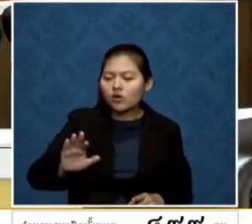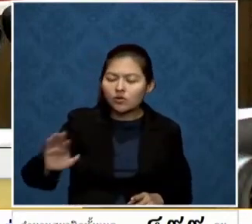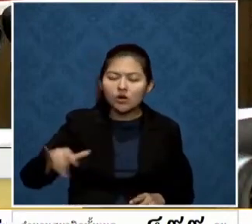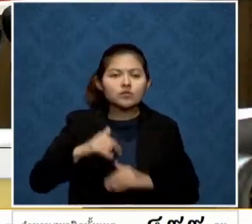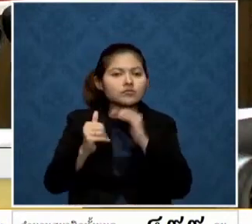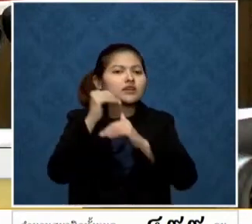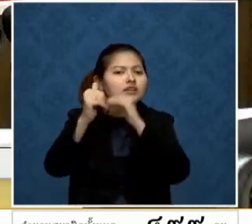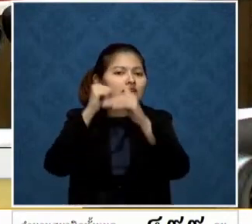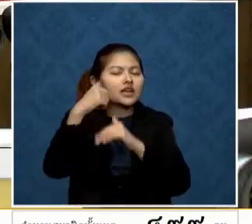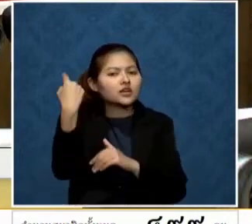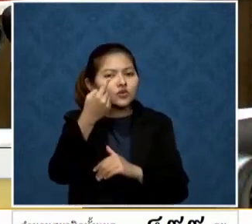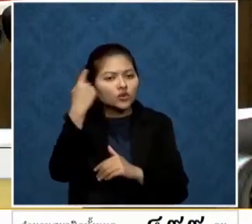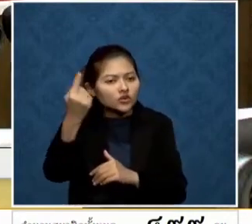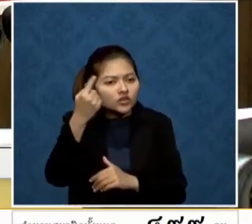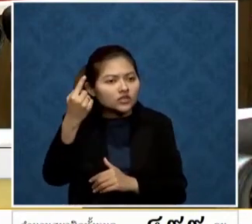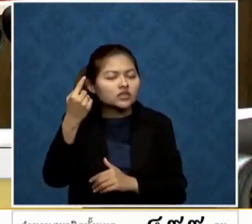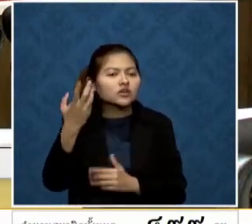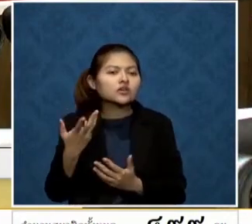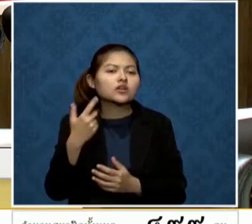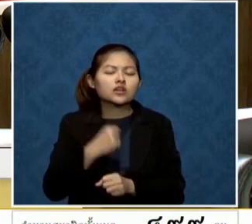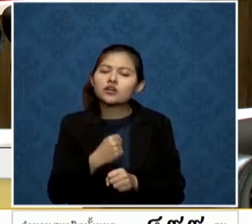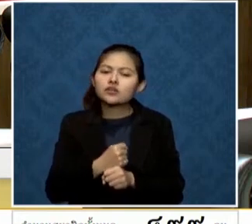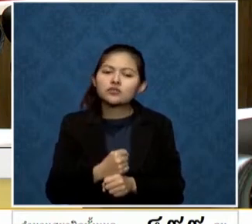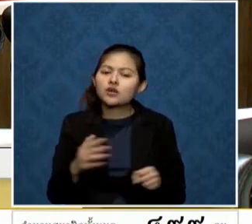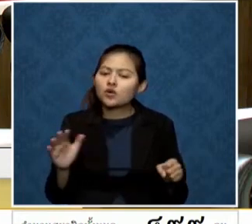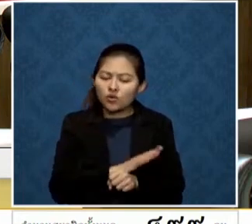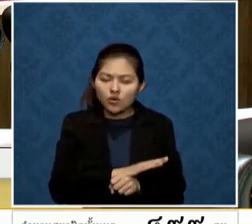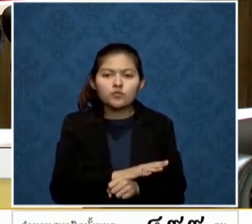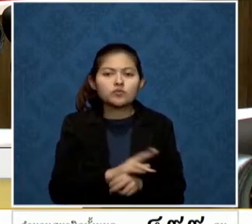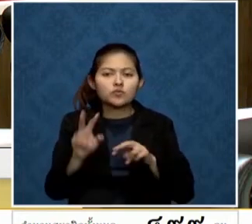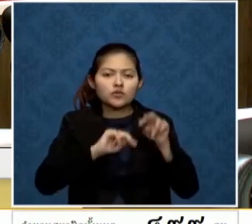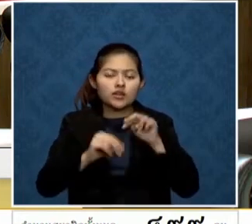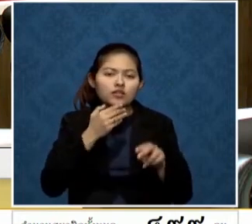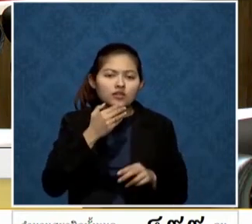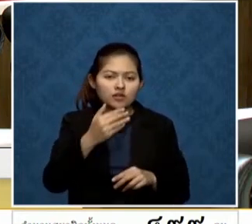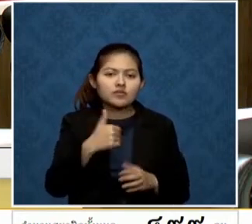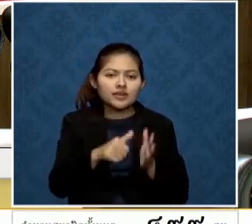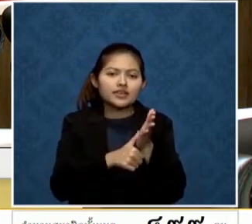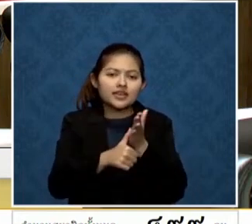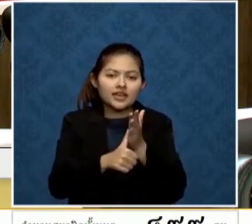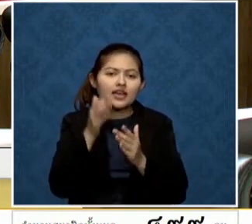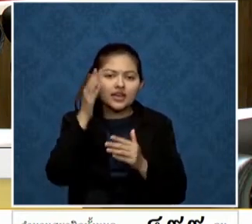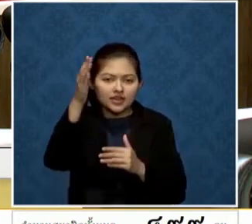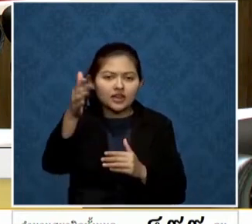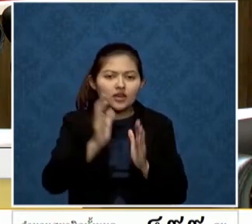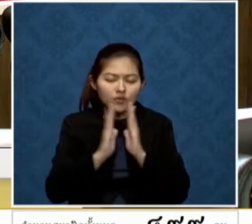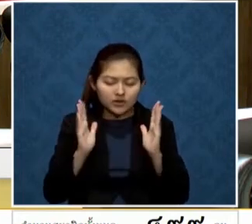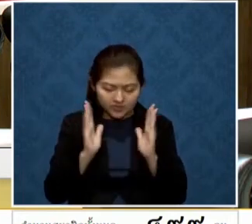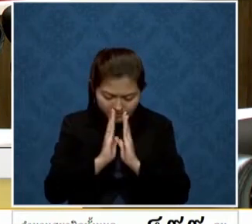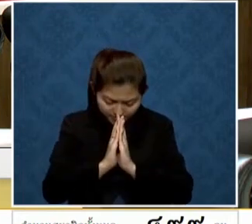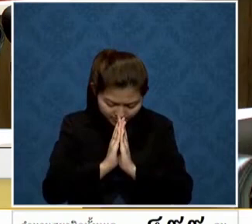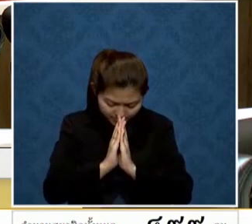พัฒนาเป็นการท่องเที่ยวและการเรียกว่าทำให้ครบวงจรสามารถดูแลได้ต่อไปเพื่อเป็นการแก้ไขในระยะยาวครับท่านประธานครับขอบพระ